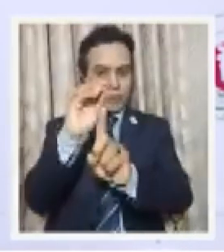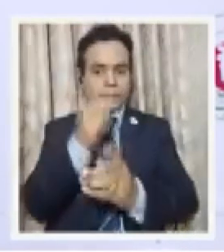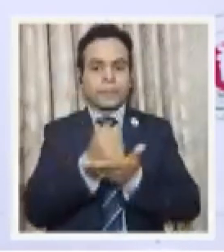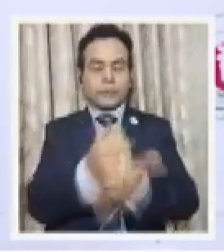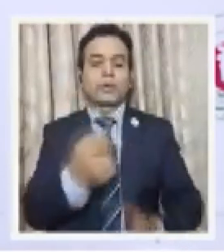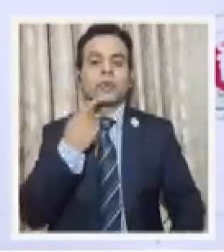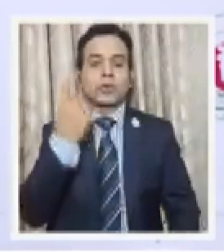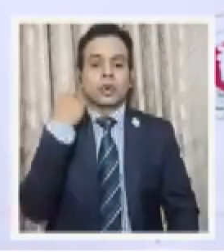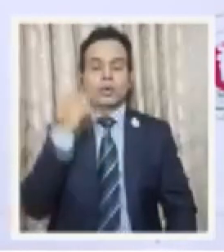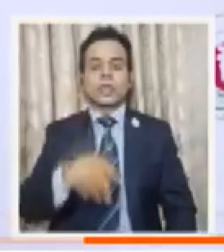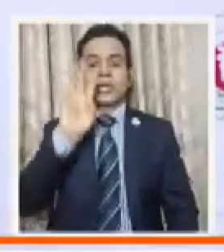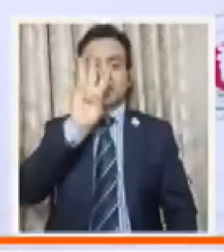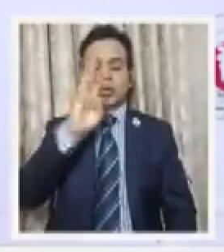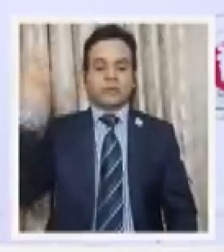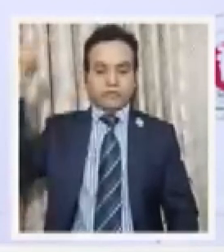করা হয়েছে